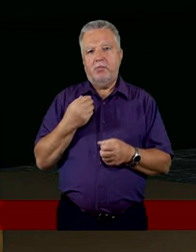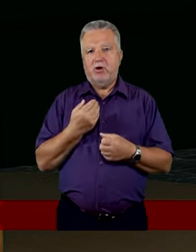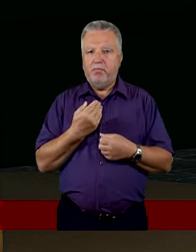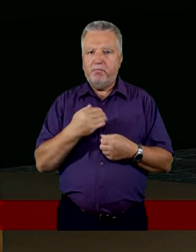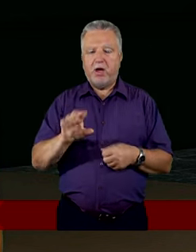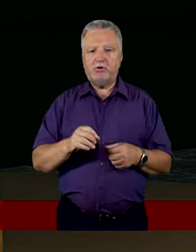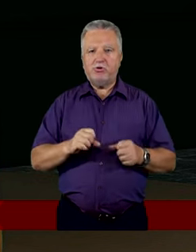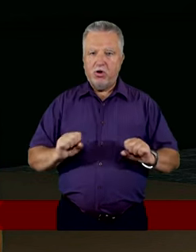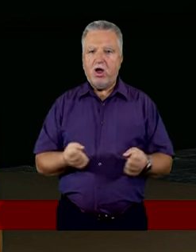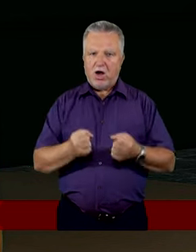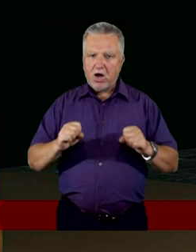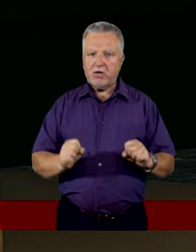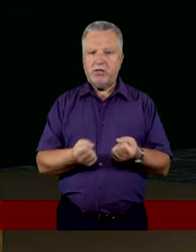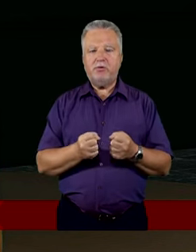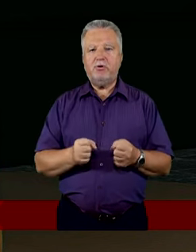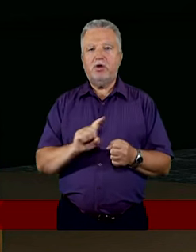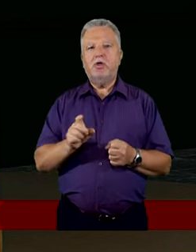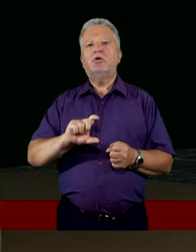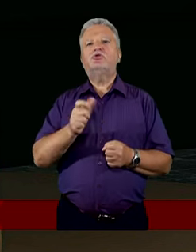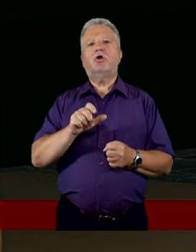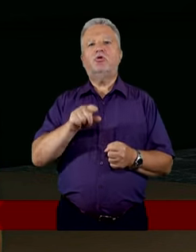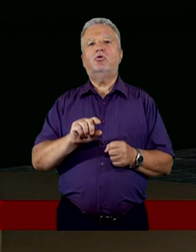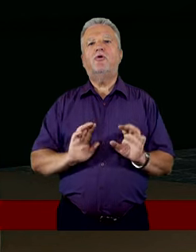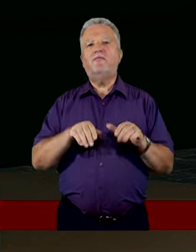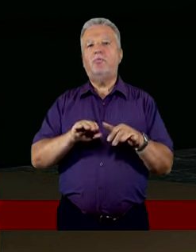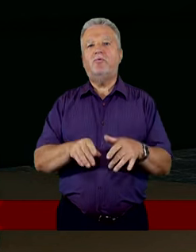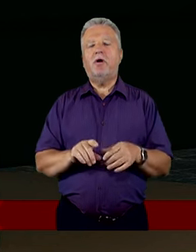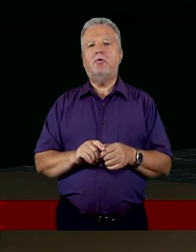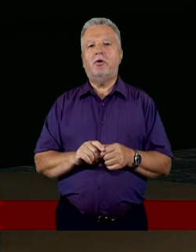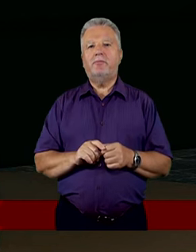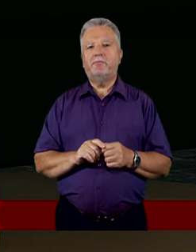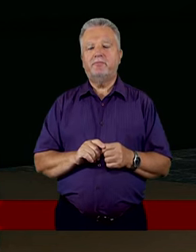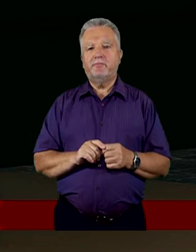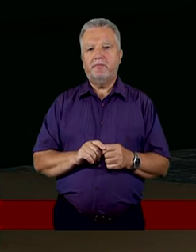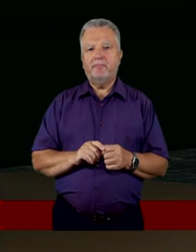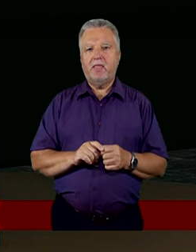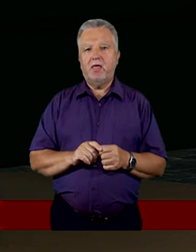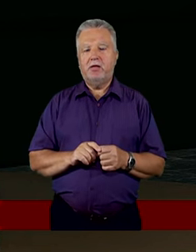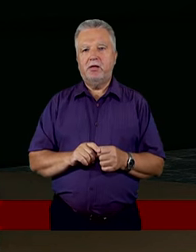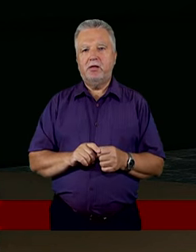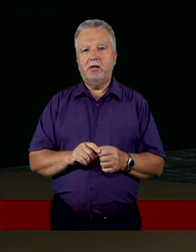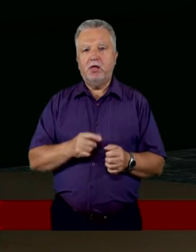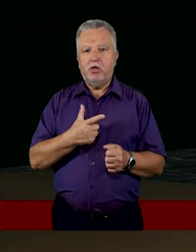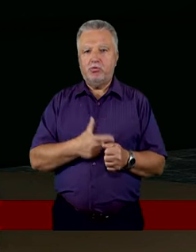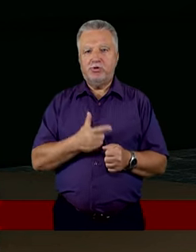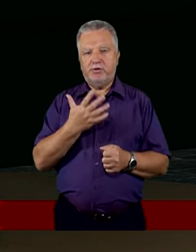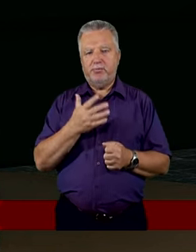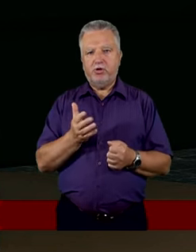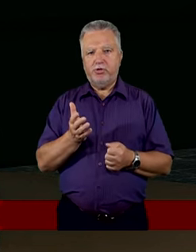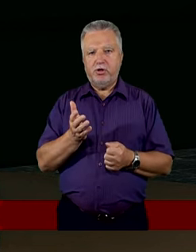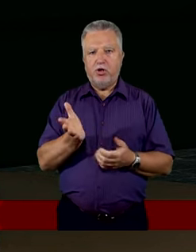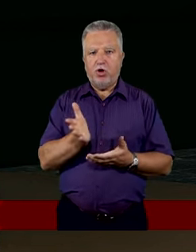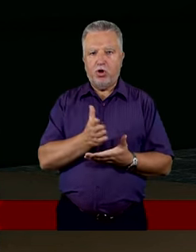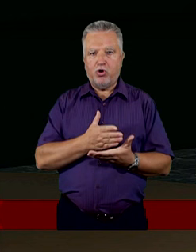byli bardzo aktywni. A z czego to wypływało? Ja sądzę z kontekstu tutaj, gdzie jest 25